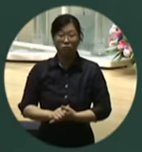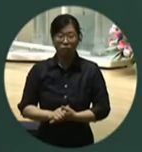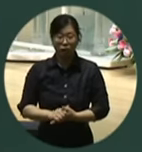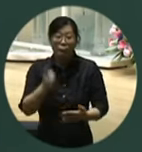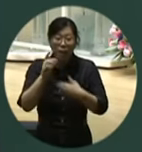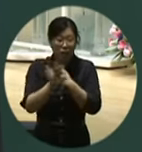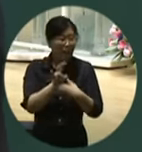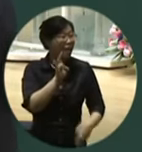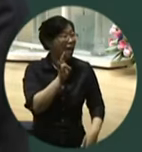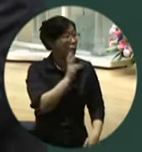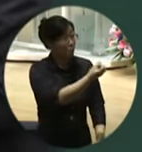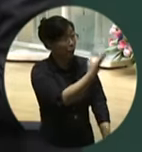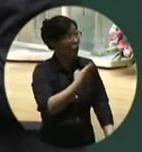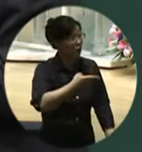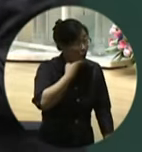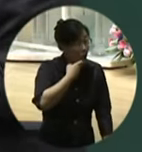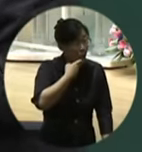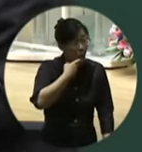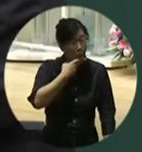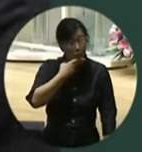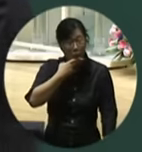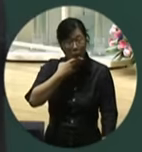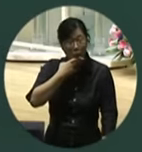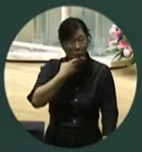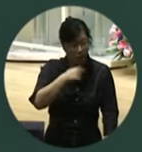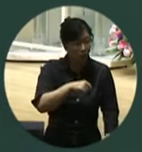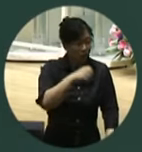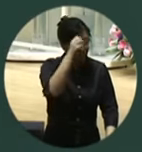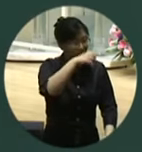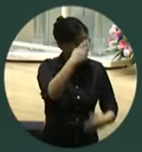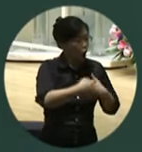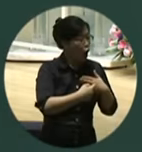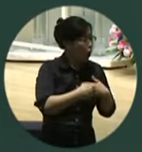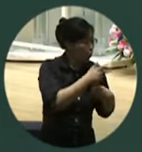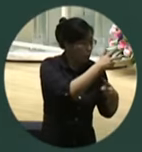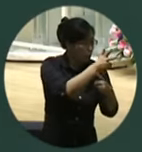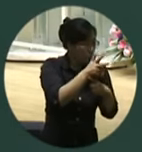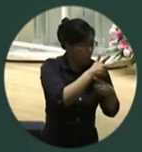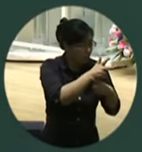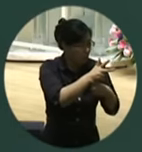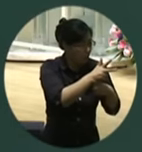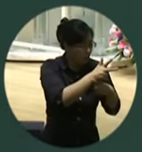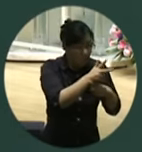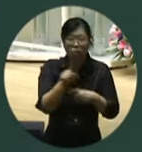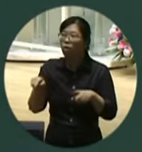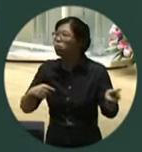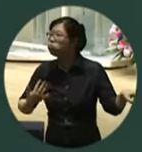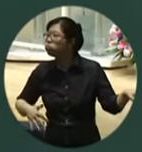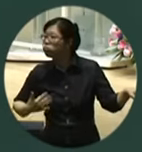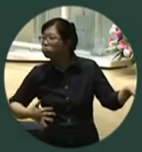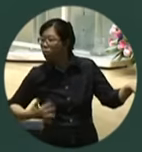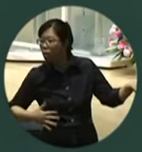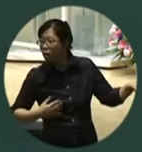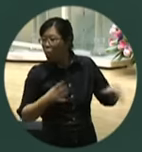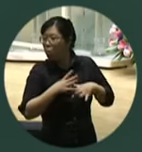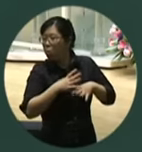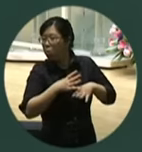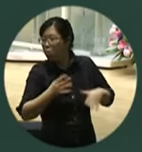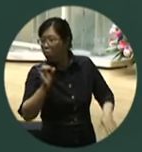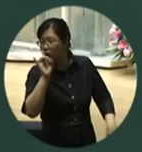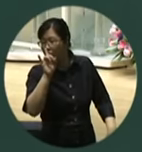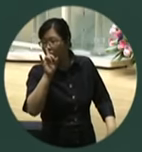the strength, the power that came because of what they heard from Rahab the prostitute. 이런 전도자 되시길 바랍니다. I hope you would become that kind of